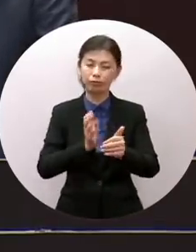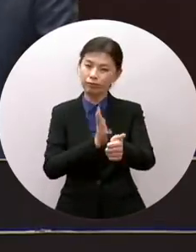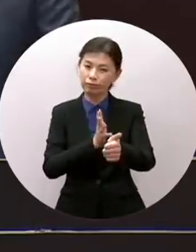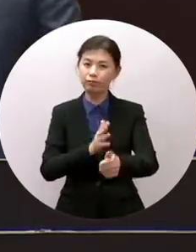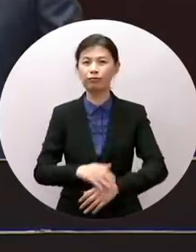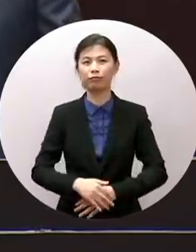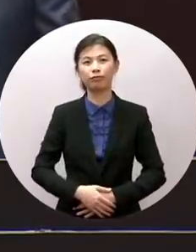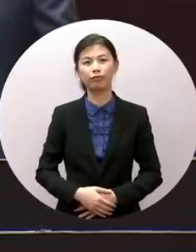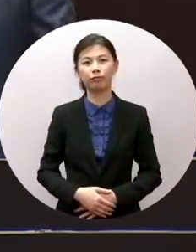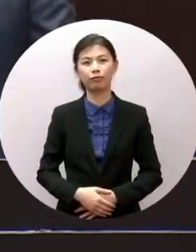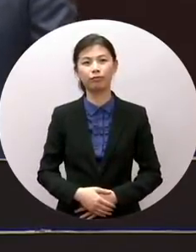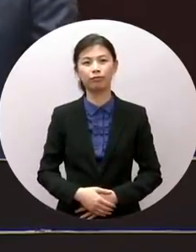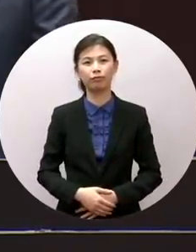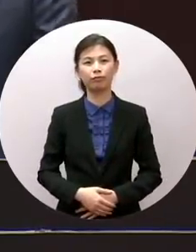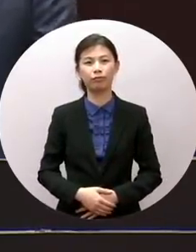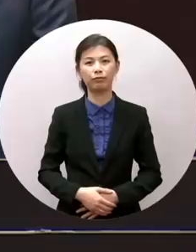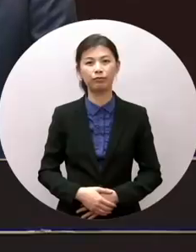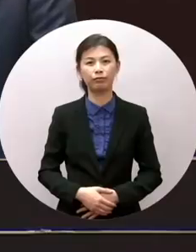长。